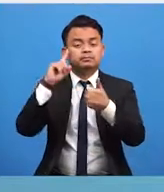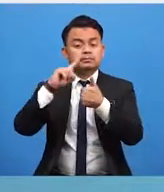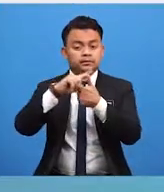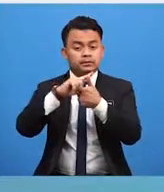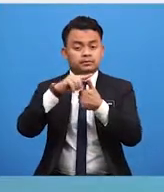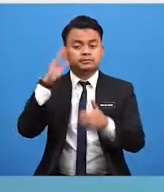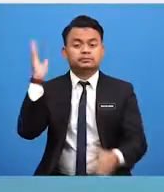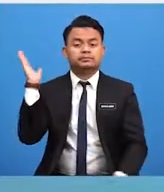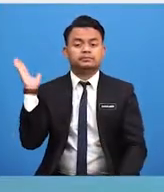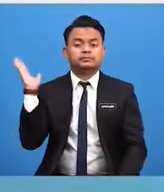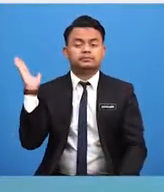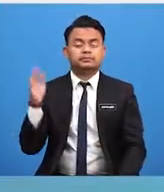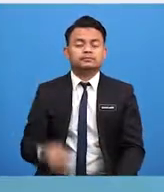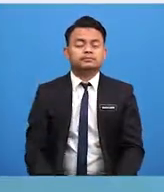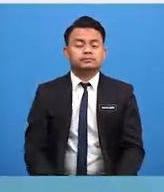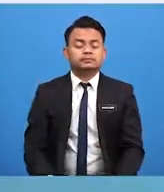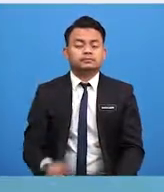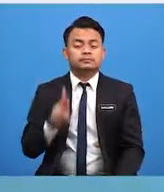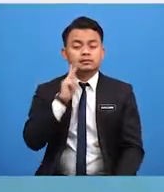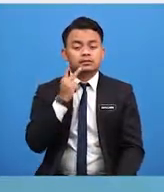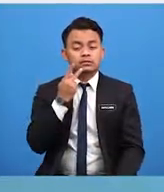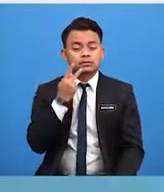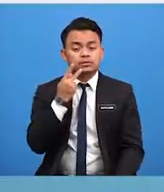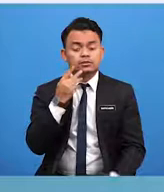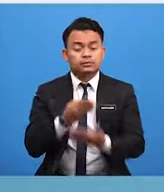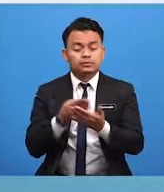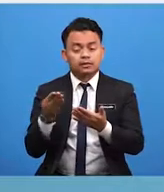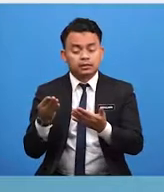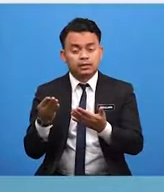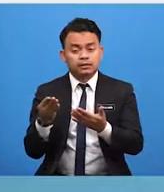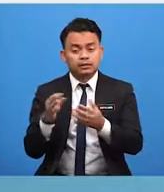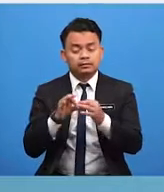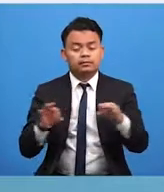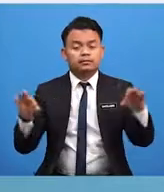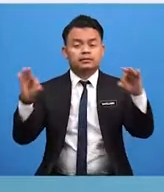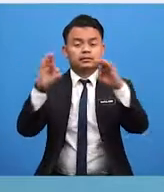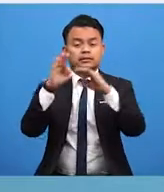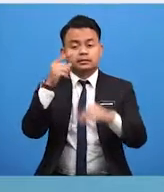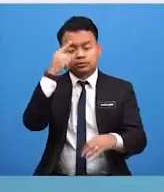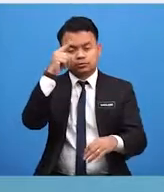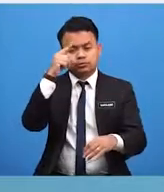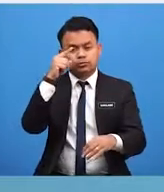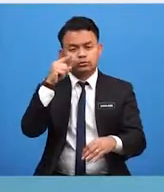Sayur-sayuran merupakan bahan-bahan penting dalam memperisakan stok.